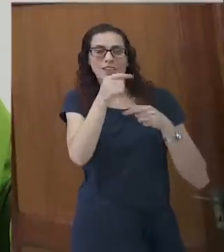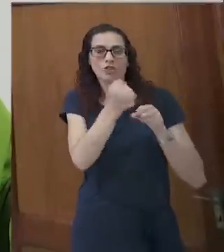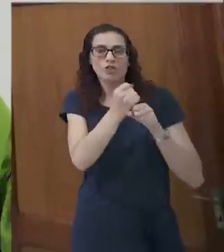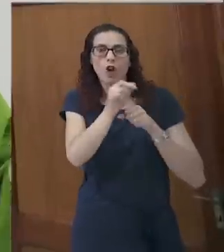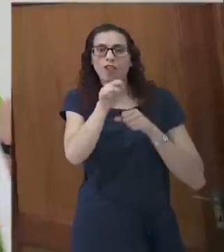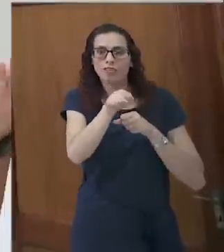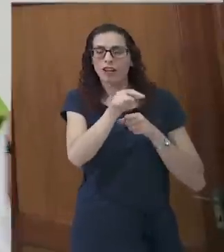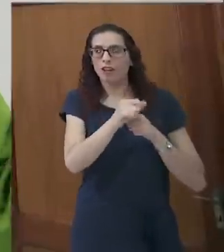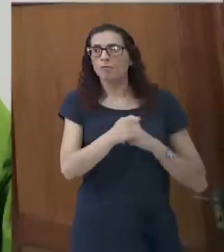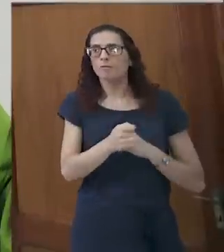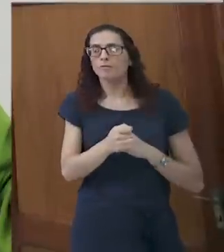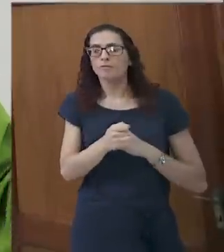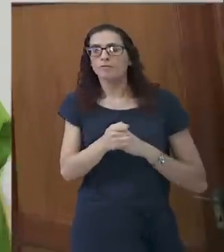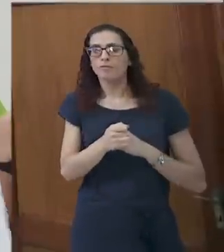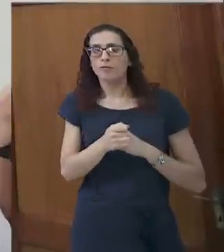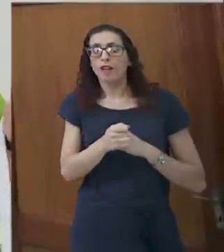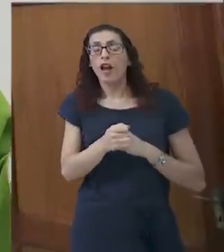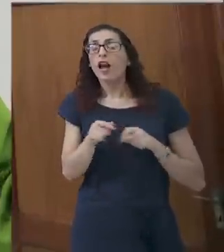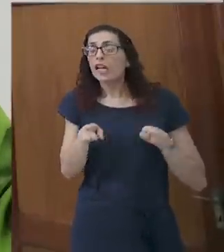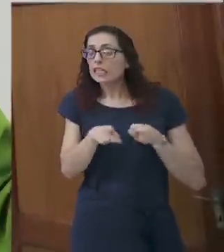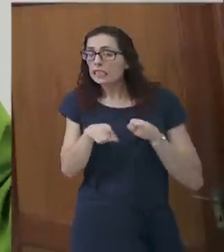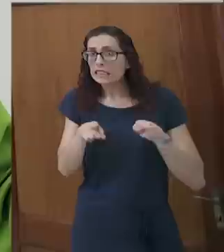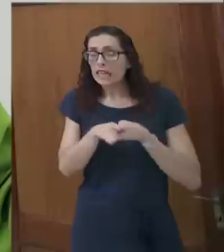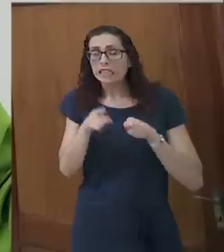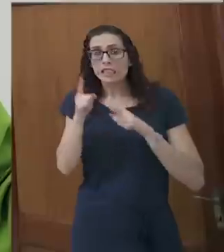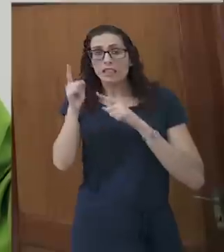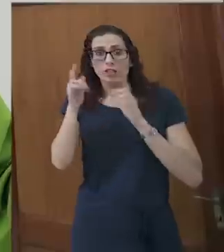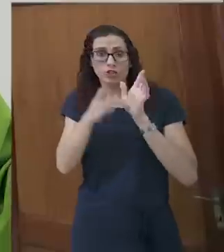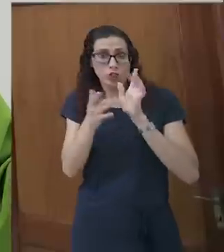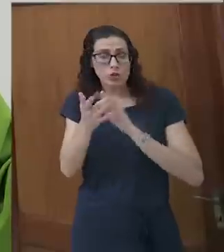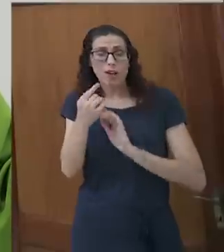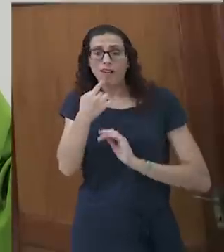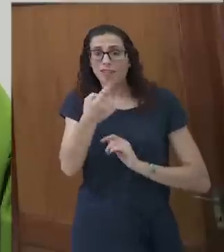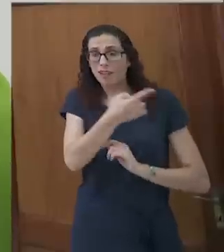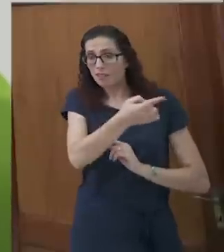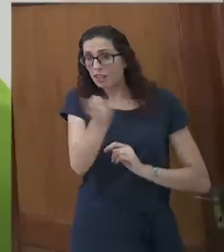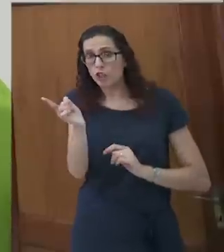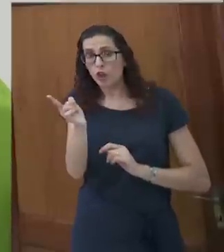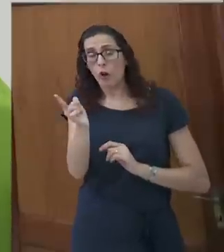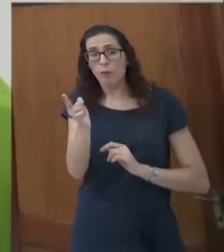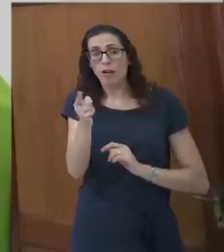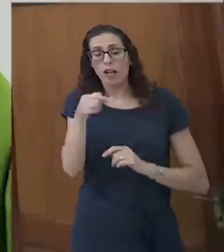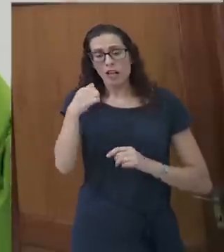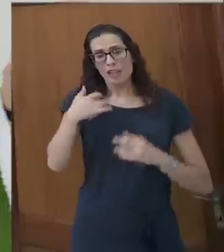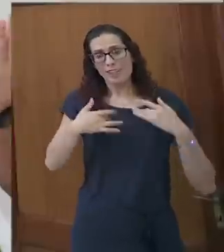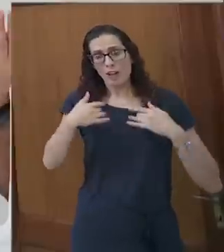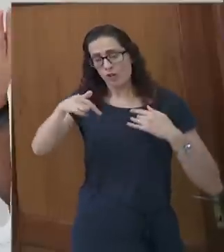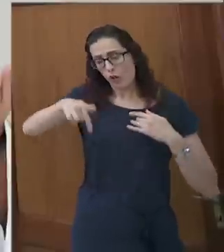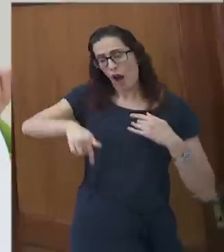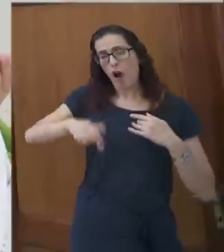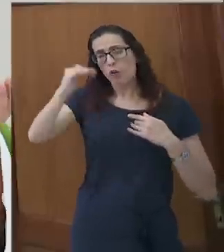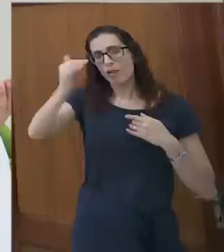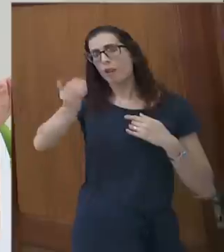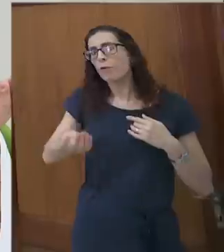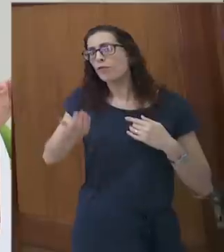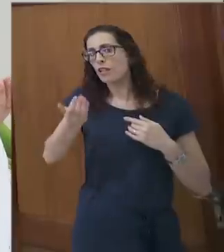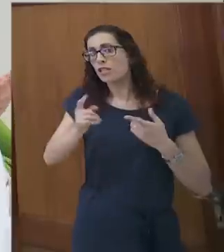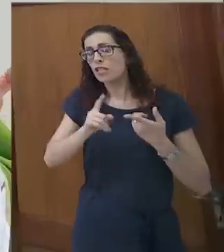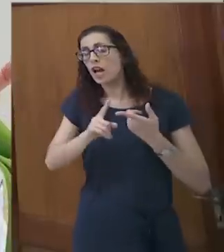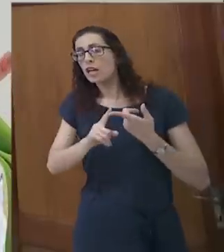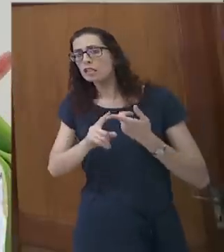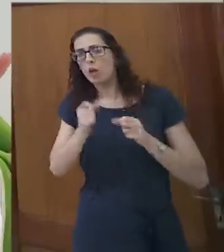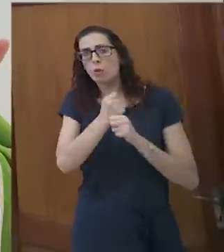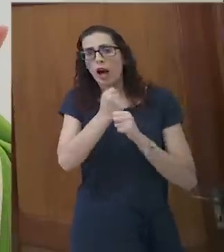lilna residenti ta' din id-dar, il-ħaddiema ta' din id-dar, u lilna l-koll li Ġesu jridna d-disċipli